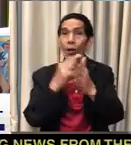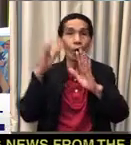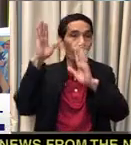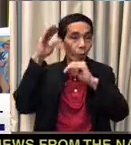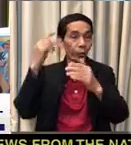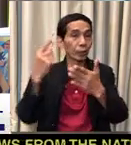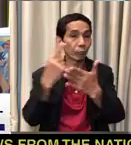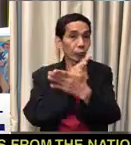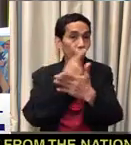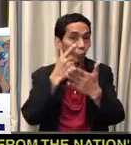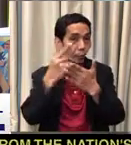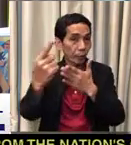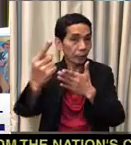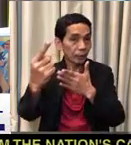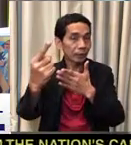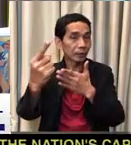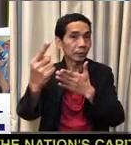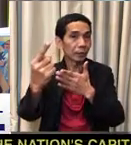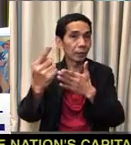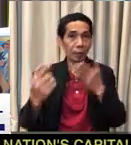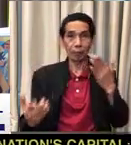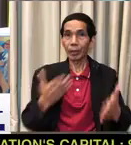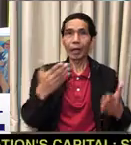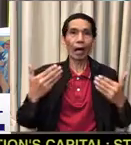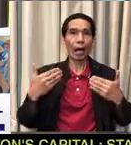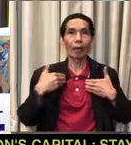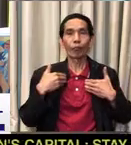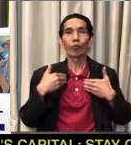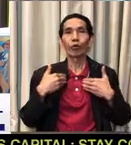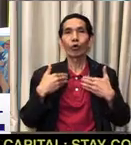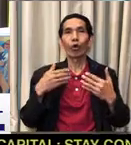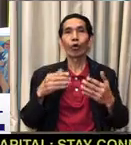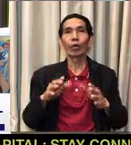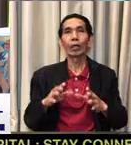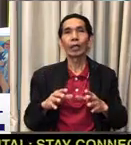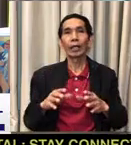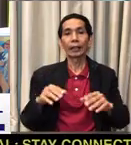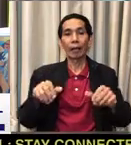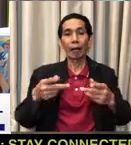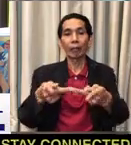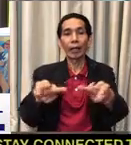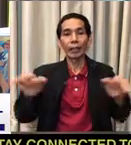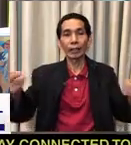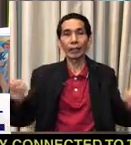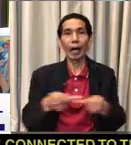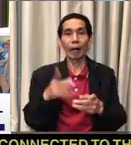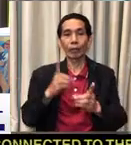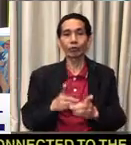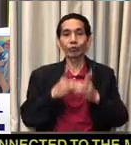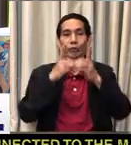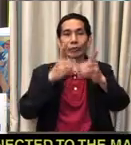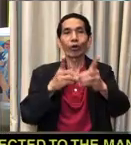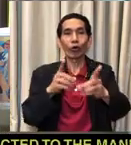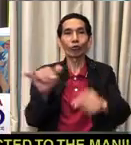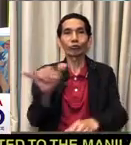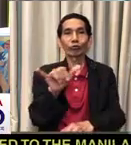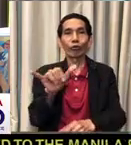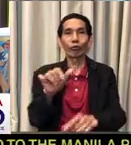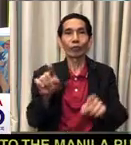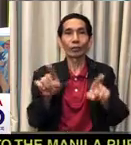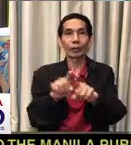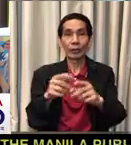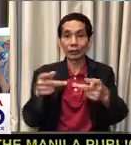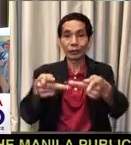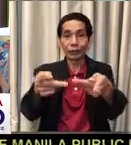in a few weeks, baka meron na namang isang area na may mag-donate din.